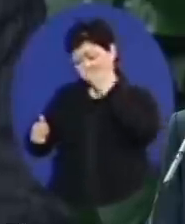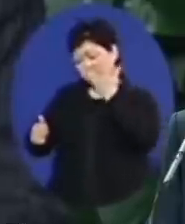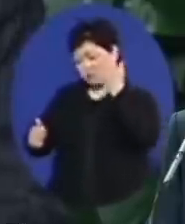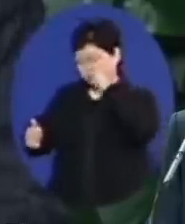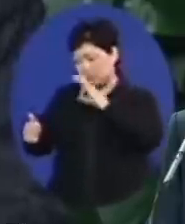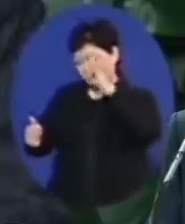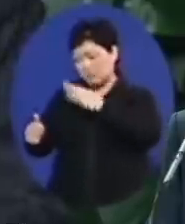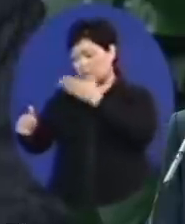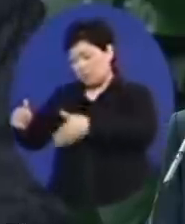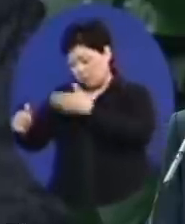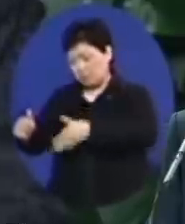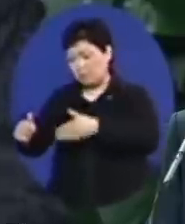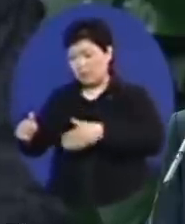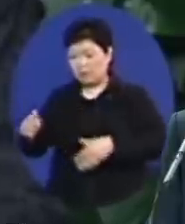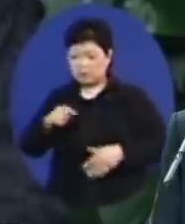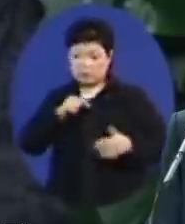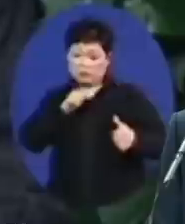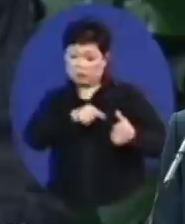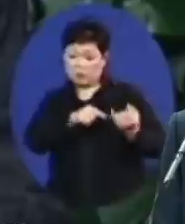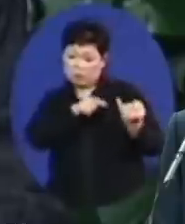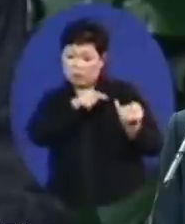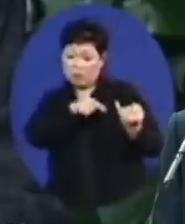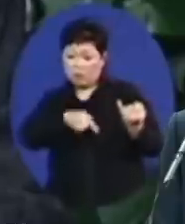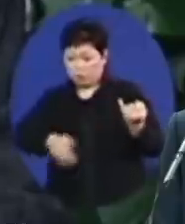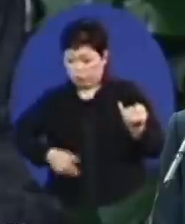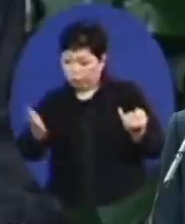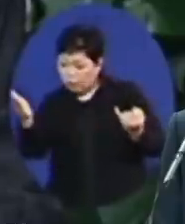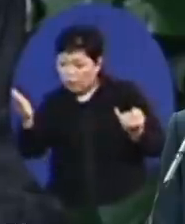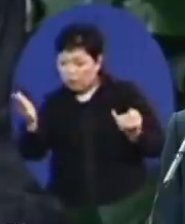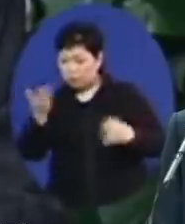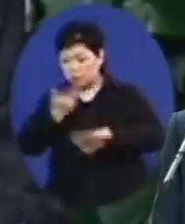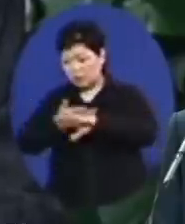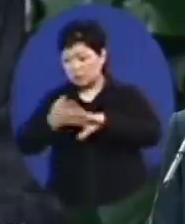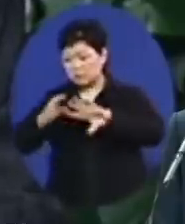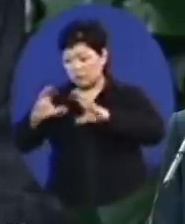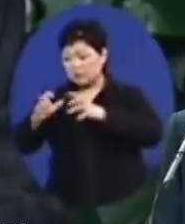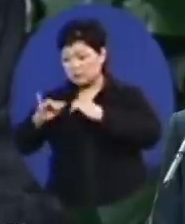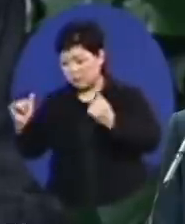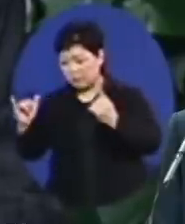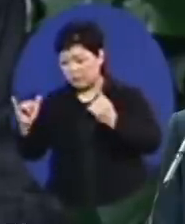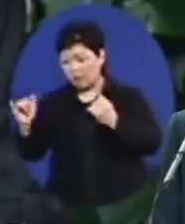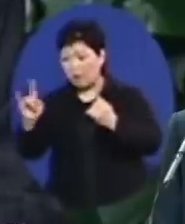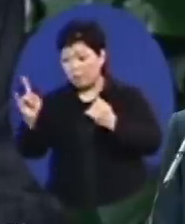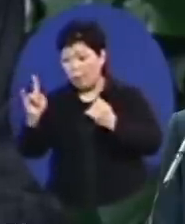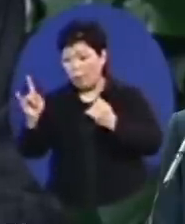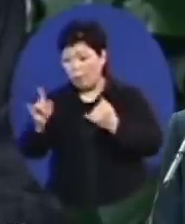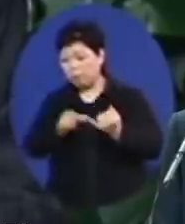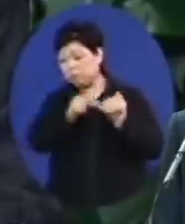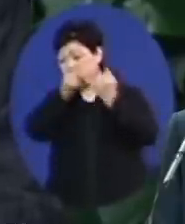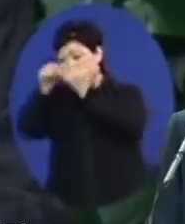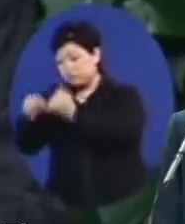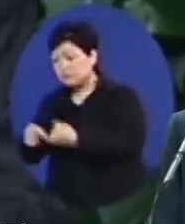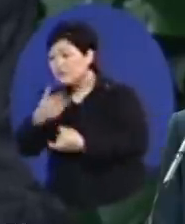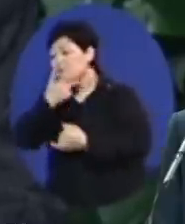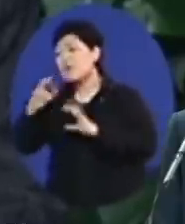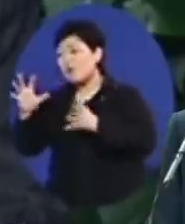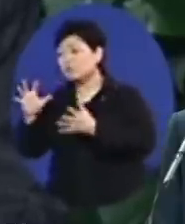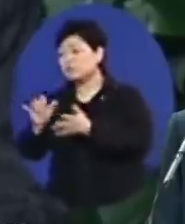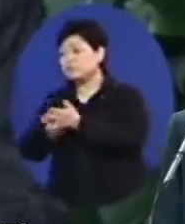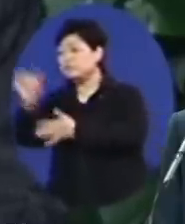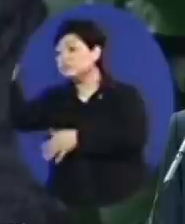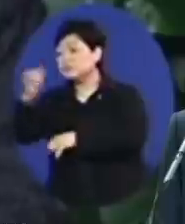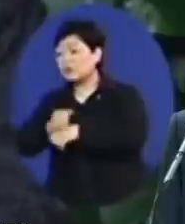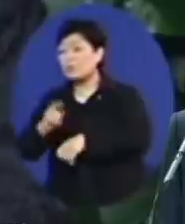때 당신을 필요 없다고 외국인에게 입양시킨 부모를 지금 찾아서 뭘 하게 되냐. 목사님은